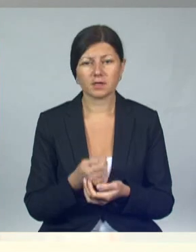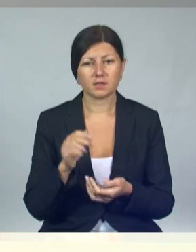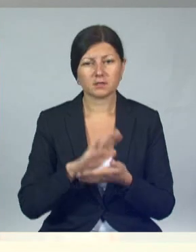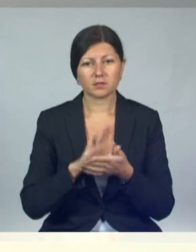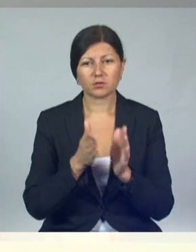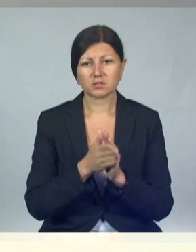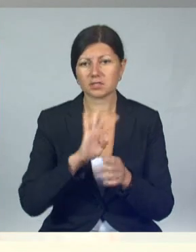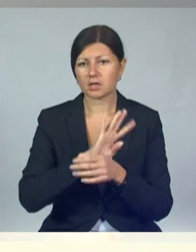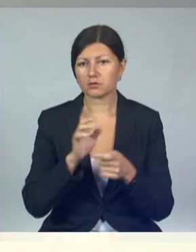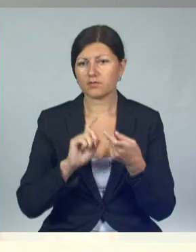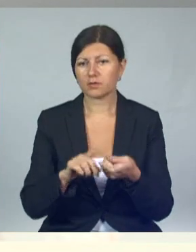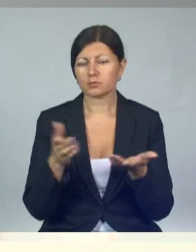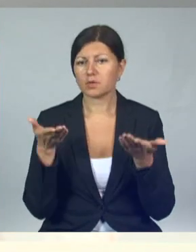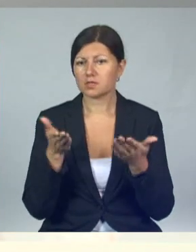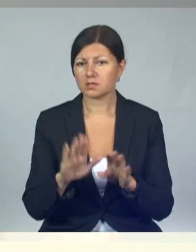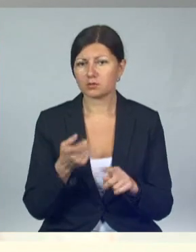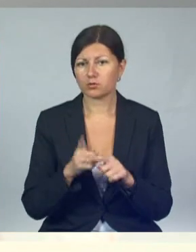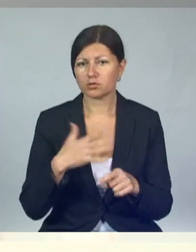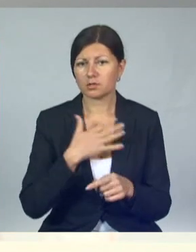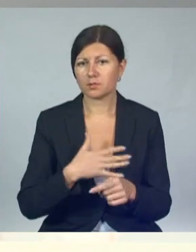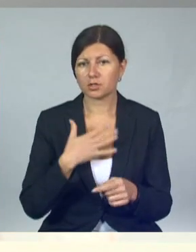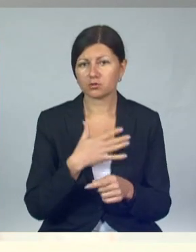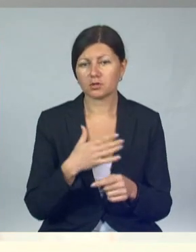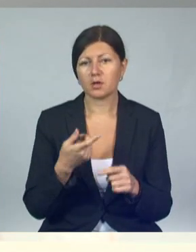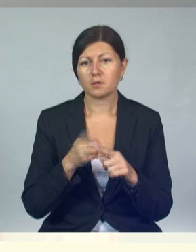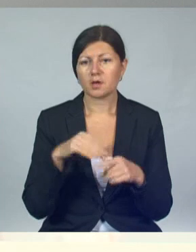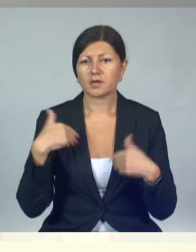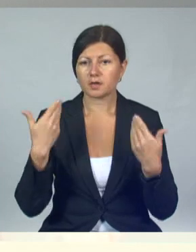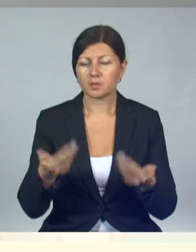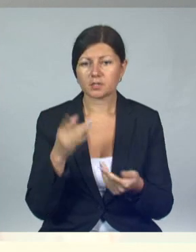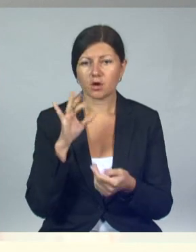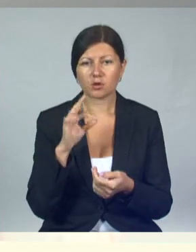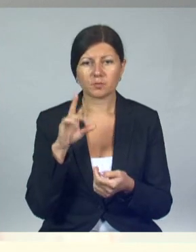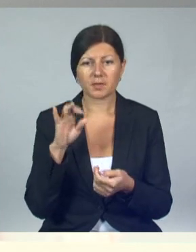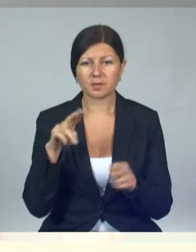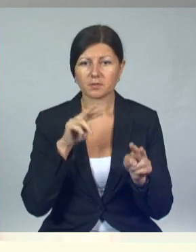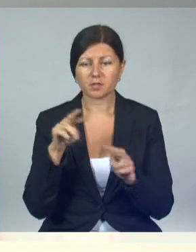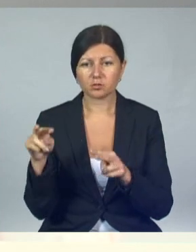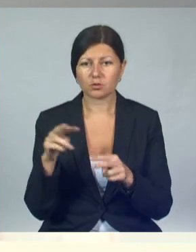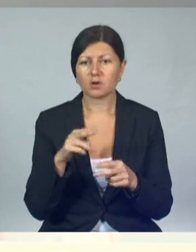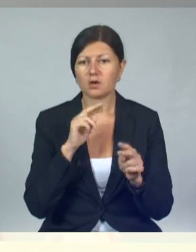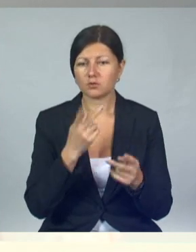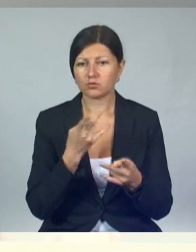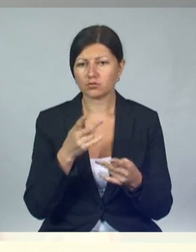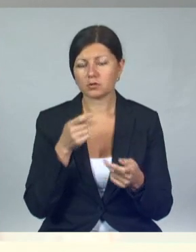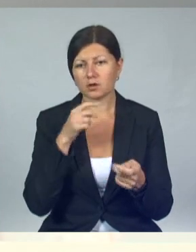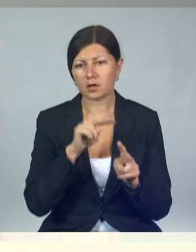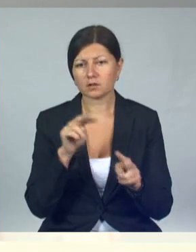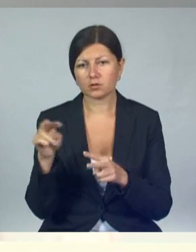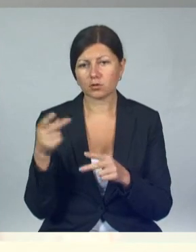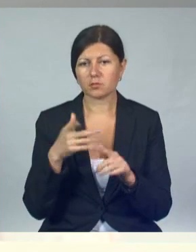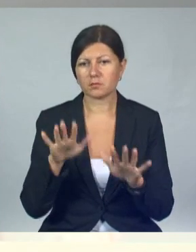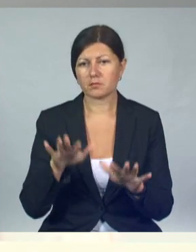Ситуация с коронавирусом в регионе остается напряженной. На основании рекомендаций Роспотребнадзора контроль QR-кодов при посещении общественных